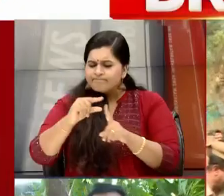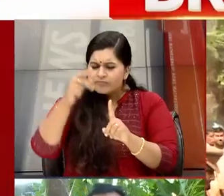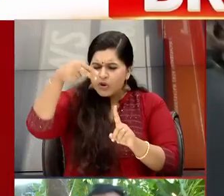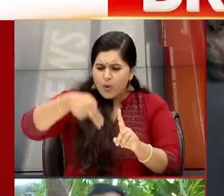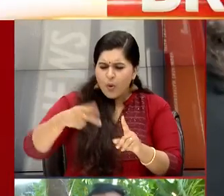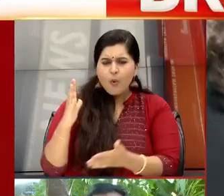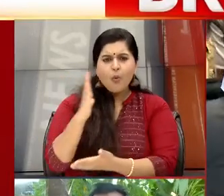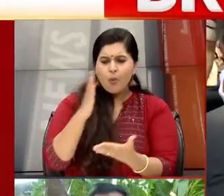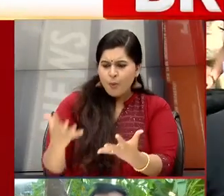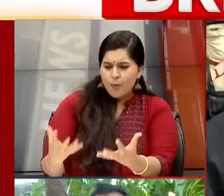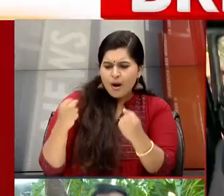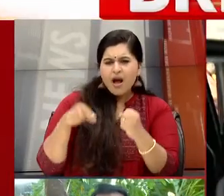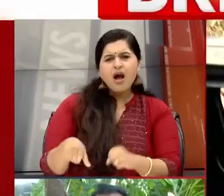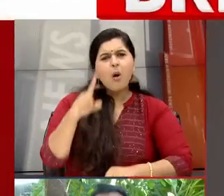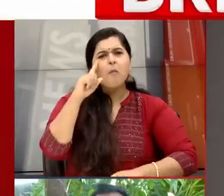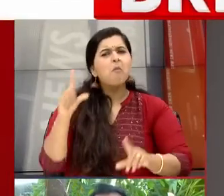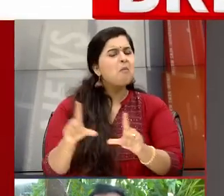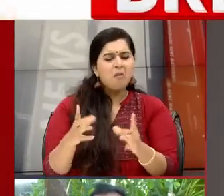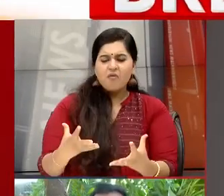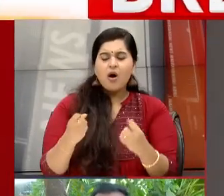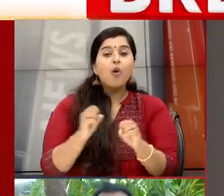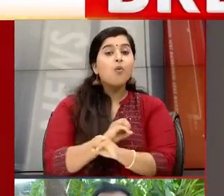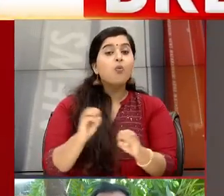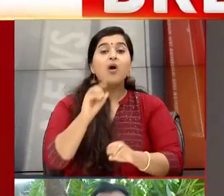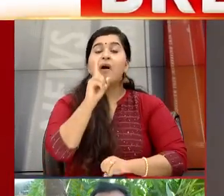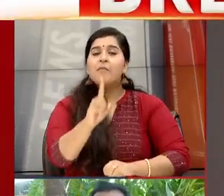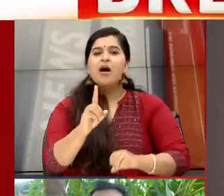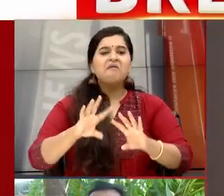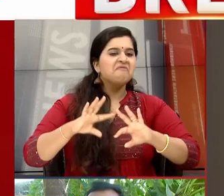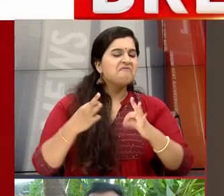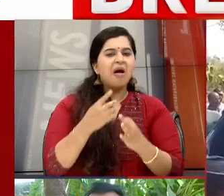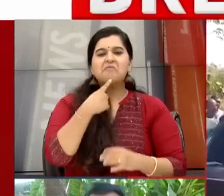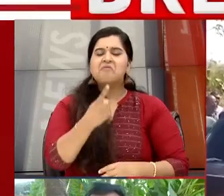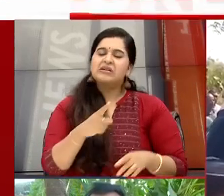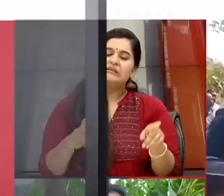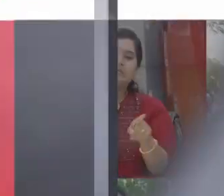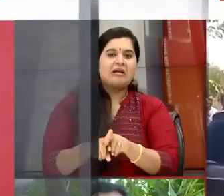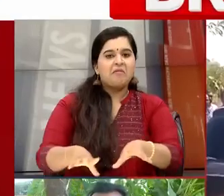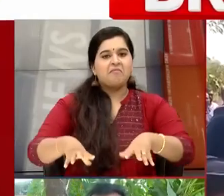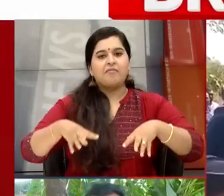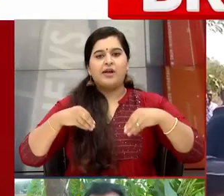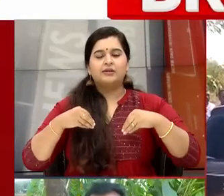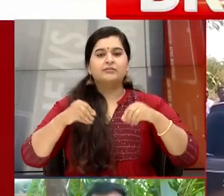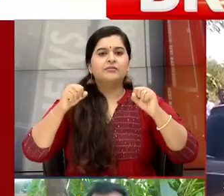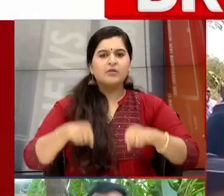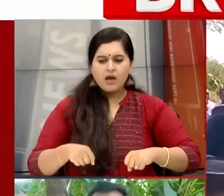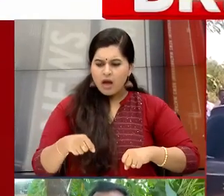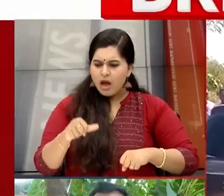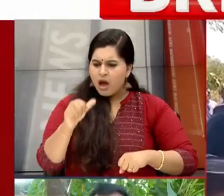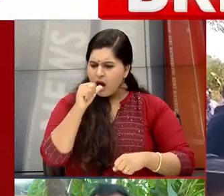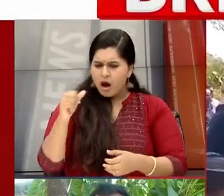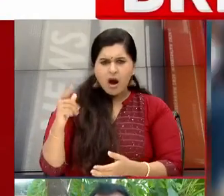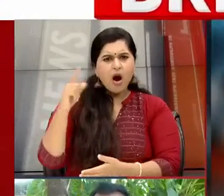മറ്റോ തങ്ങൾക്ക് ലഭിച്ചിട്ടില്ല എന്നതാണ് പോലീസ് പറയുന്നത്. പക്ഷേ ഇപ്പോഴും കുടുംബം അവരുടെ വാദത്തിൽ ഉറച്ചു നിൽക്കുകയാണ്. കാരണം അവർക്ക് പെട്രോൾ വാങ്ങേണ്ട ഒരു സാഹചര്യം